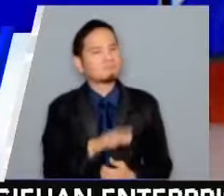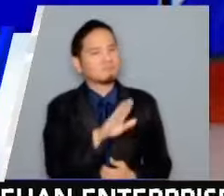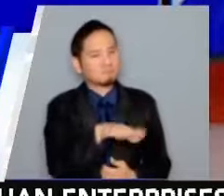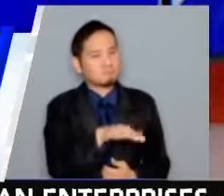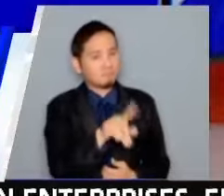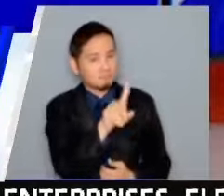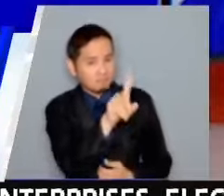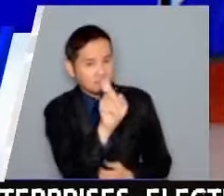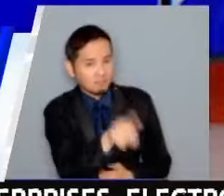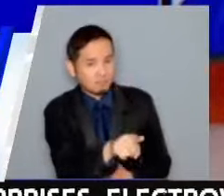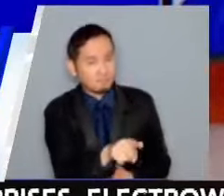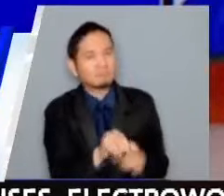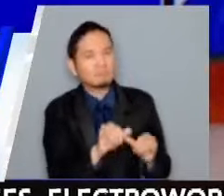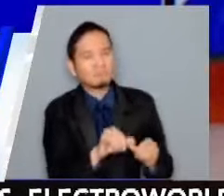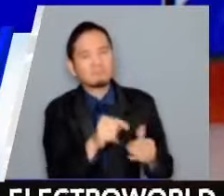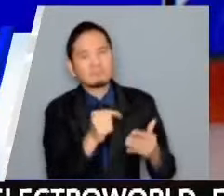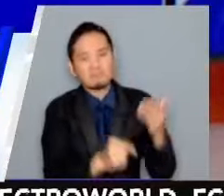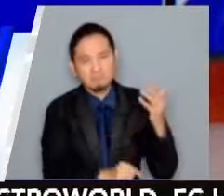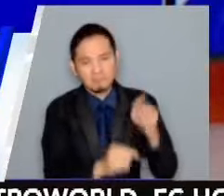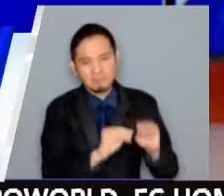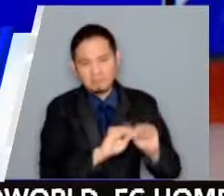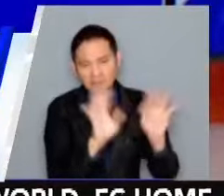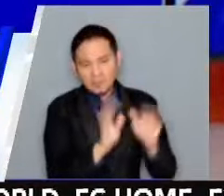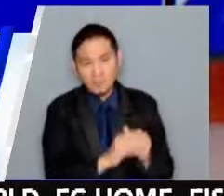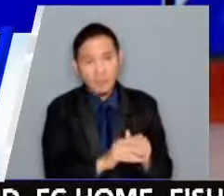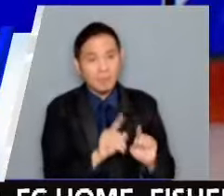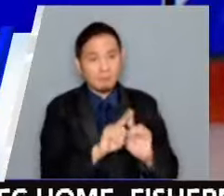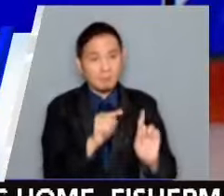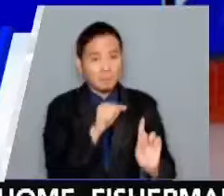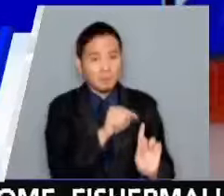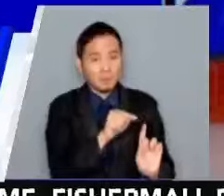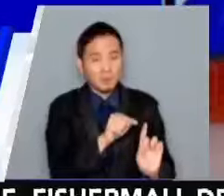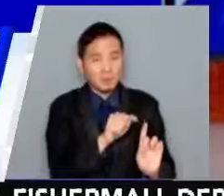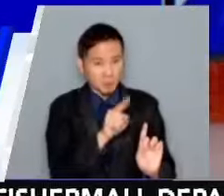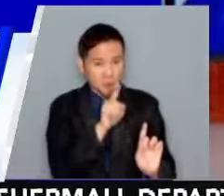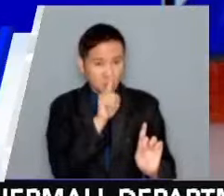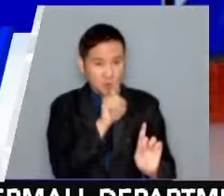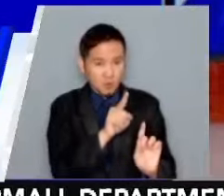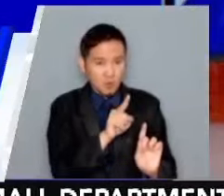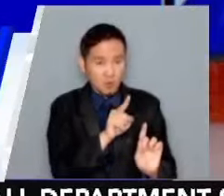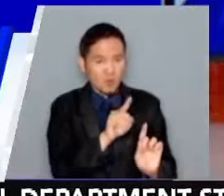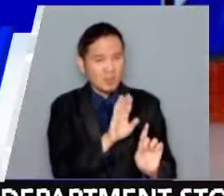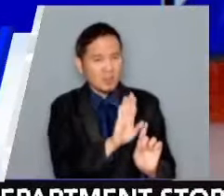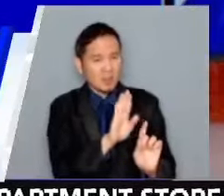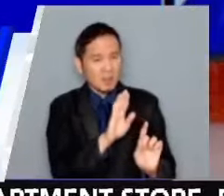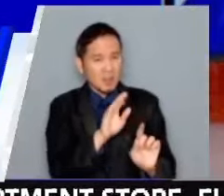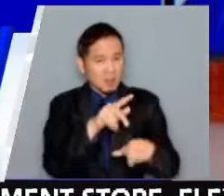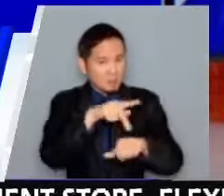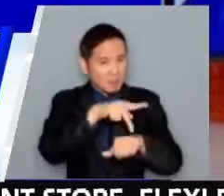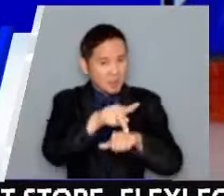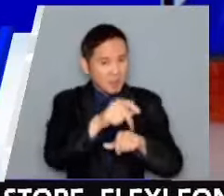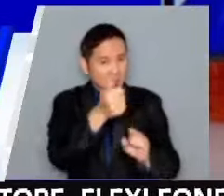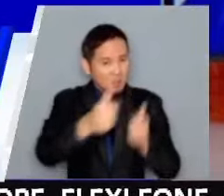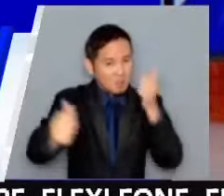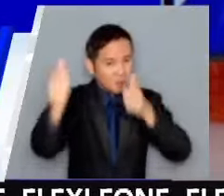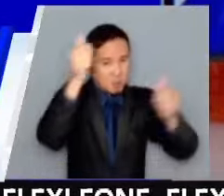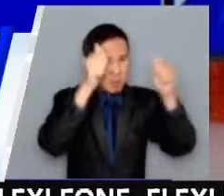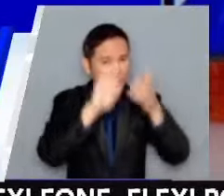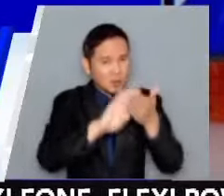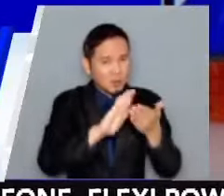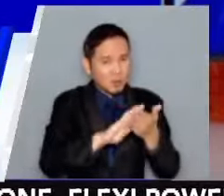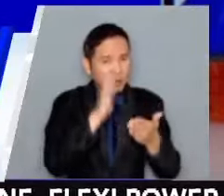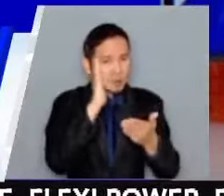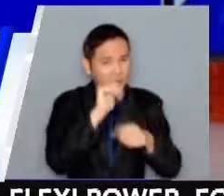mga school heads ba, may karapat na magpasya kung magsususpindi sila o hindi. At sila rin kung sakasakali ang gagawa ng paraan para